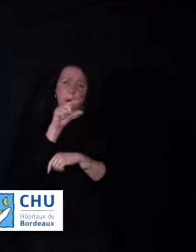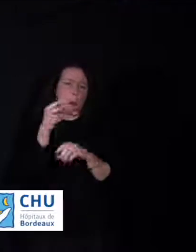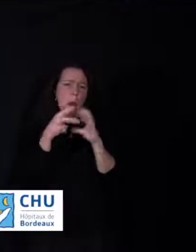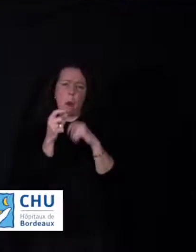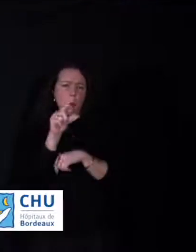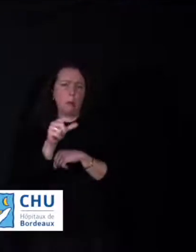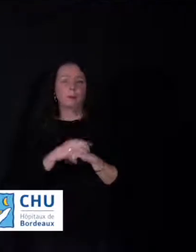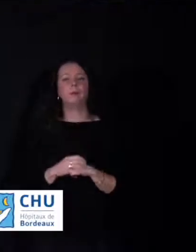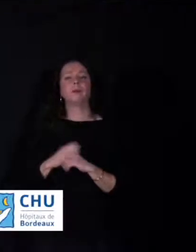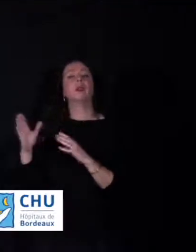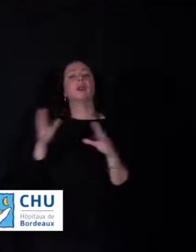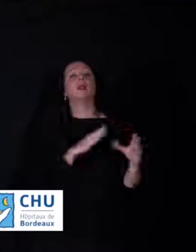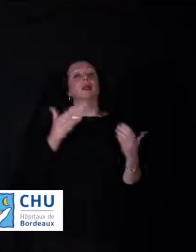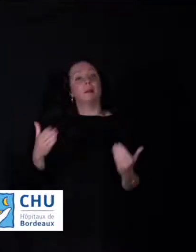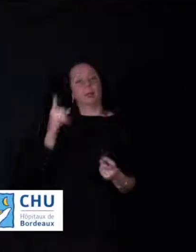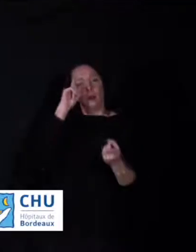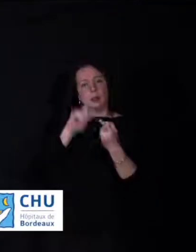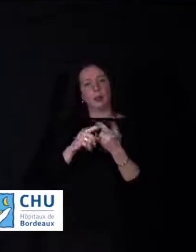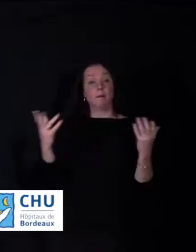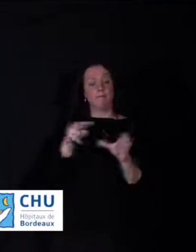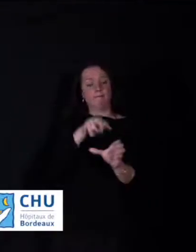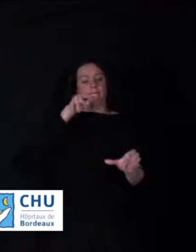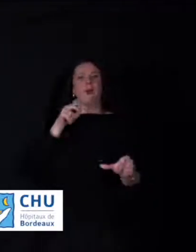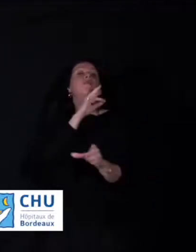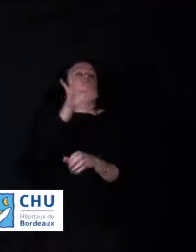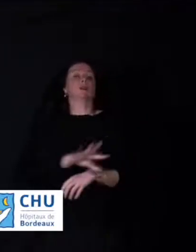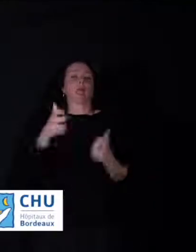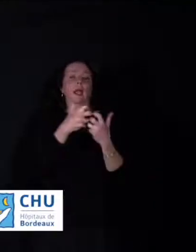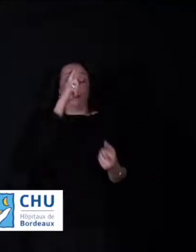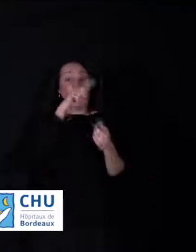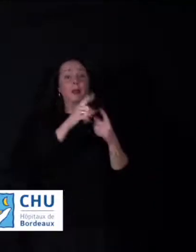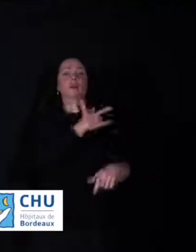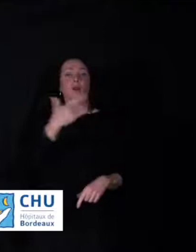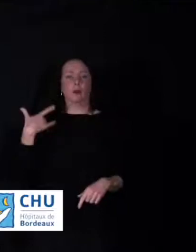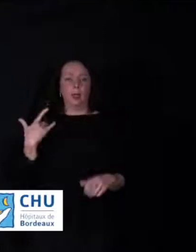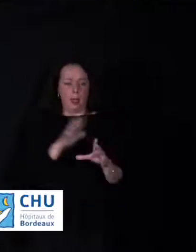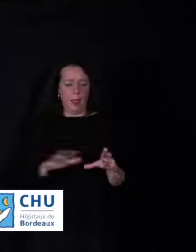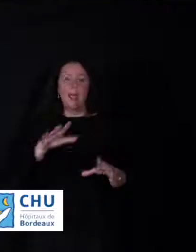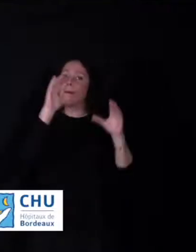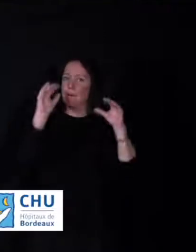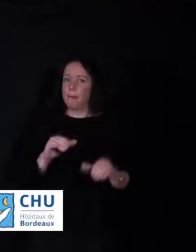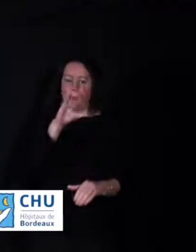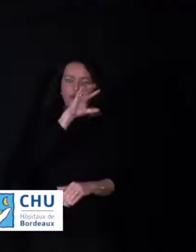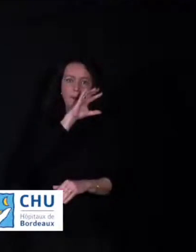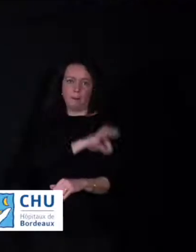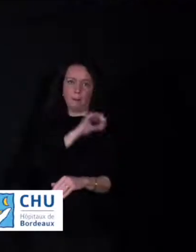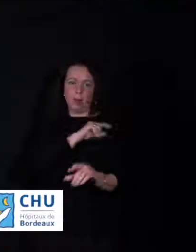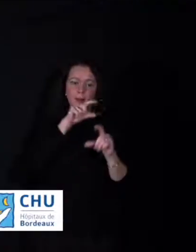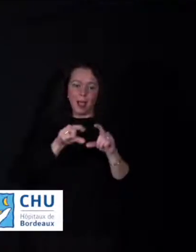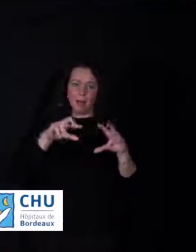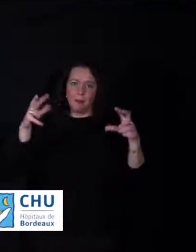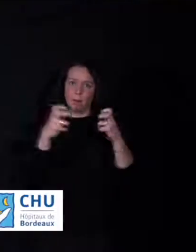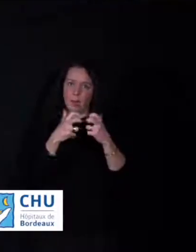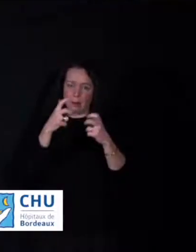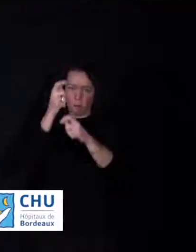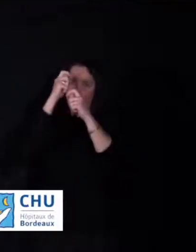regarde la santé à l'échelon, mettons, de la France, il faut savoir que même si une dose vaccinale est à un coût élevé,